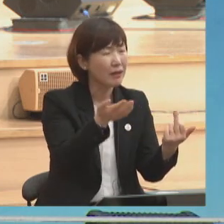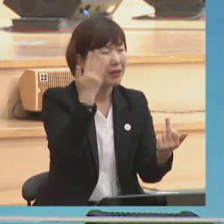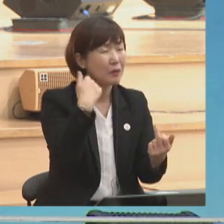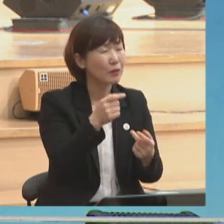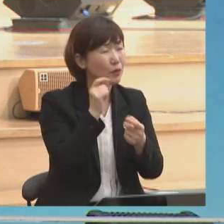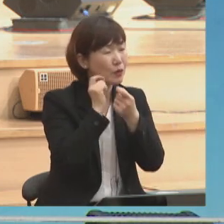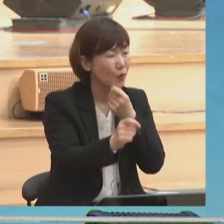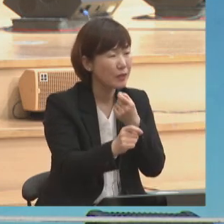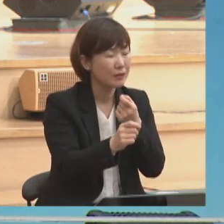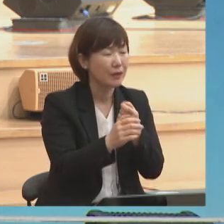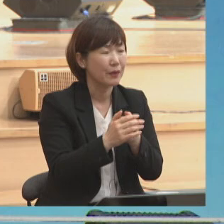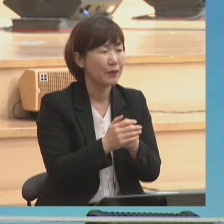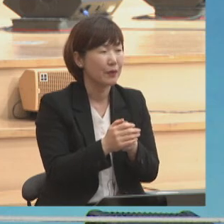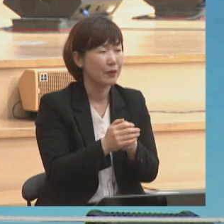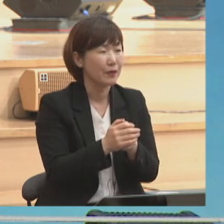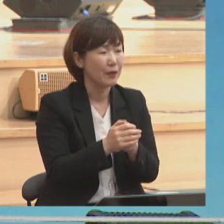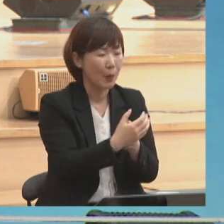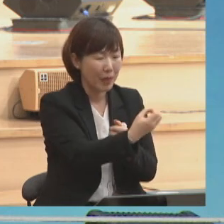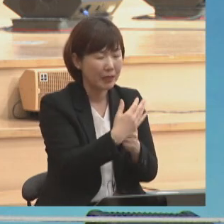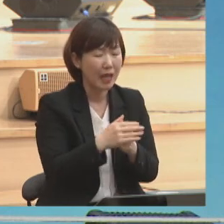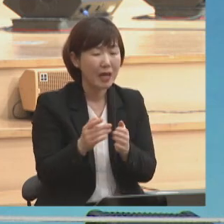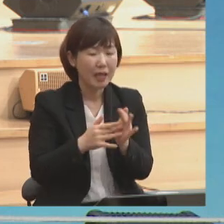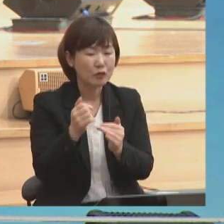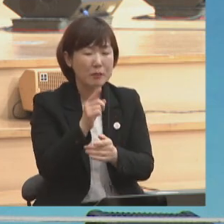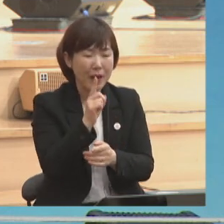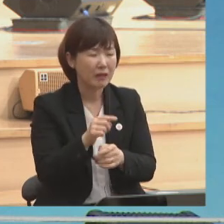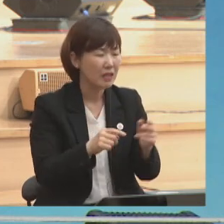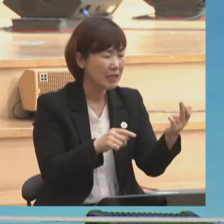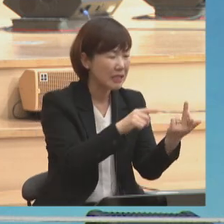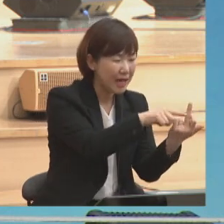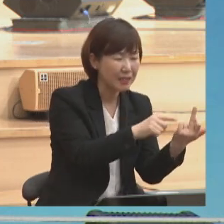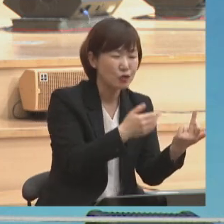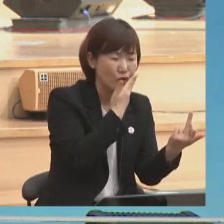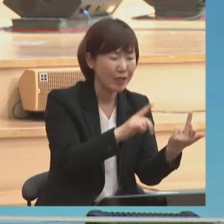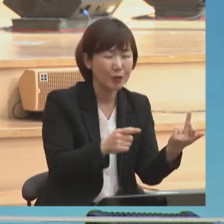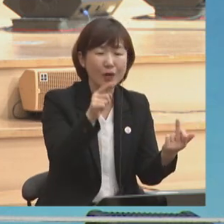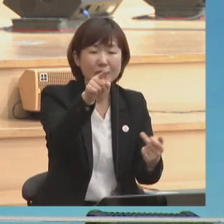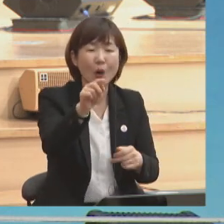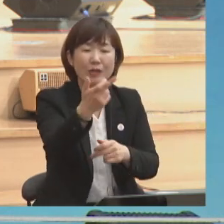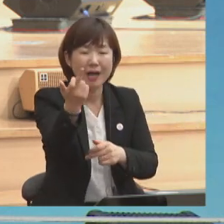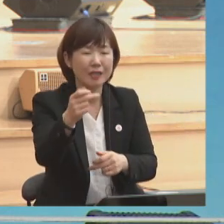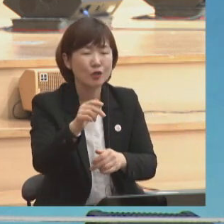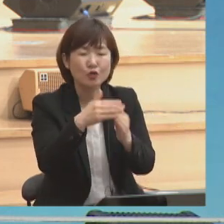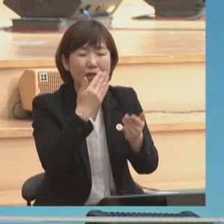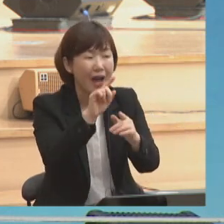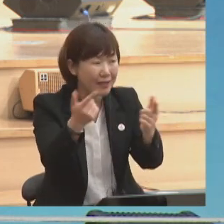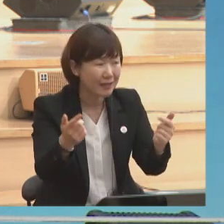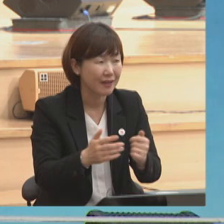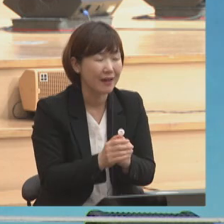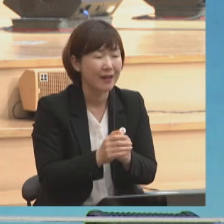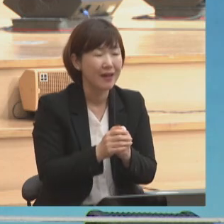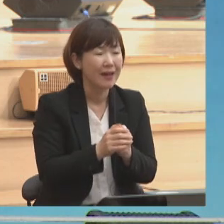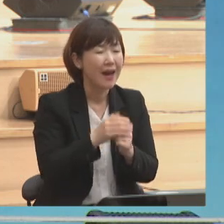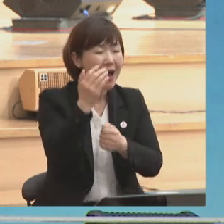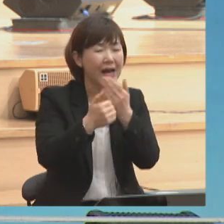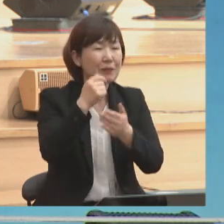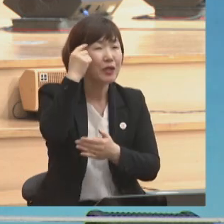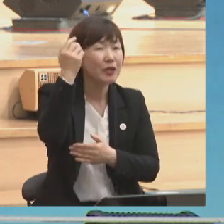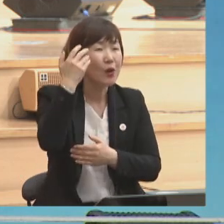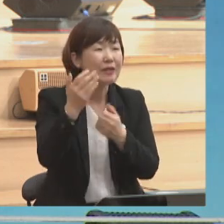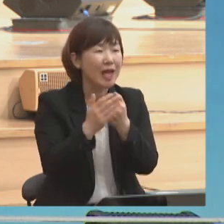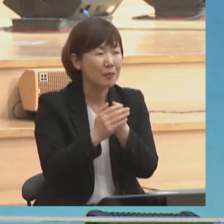예루살렘도 중요한 게 아니라는 거예요. 그리심산 중요한 게 아니라 하나님은 영이시니 예배하는 자가 영과